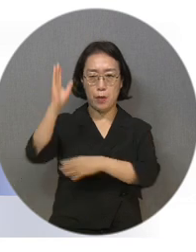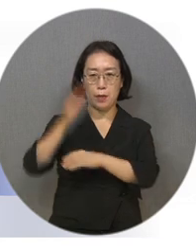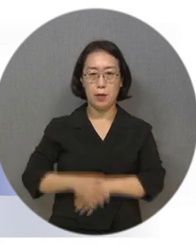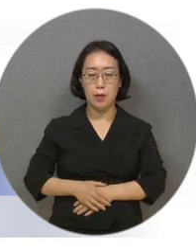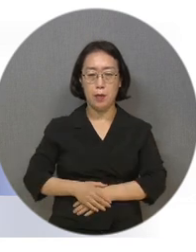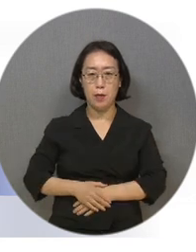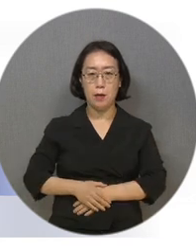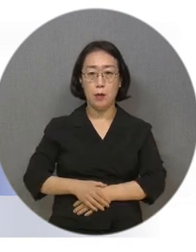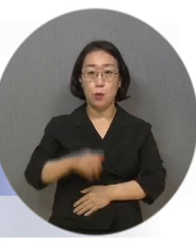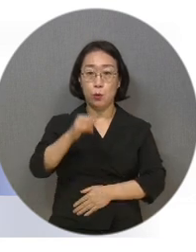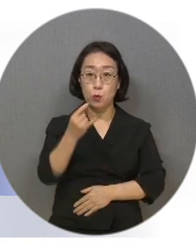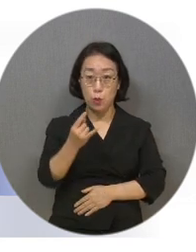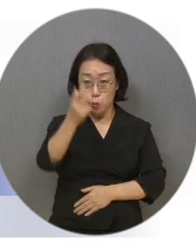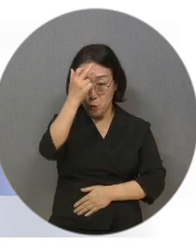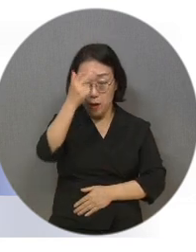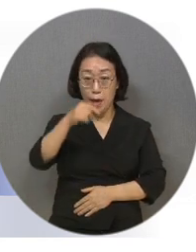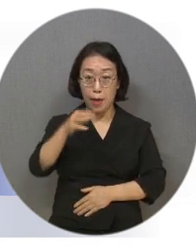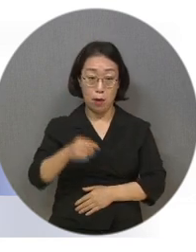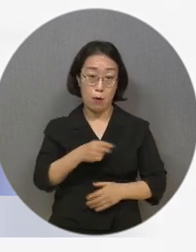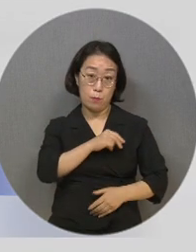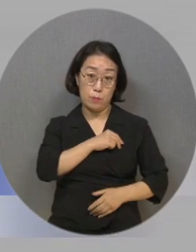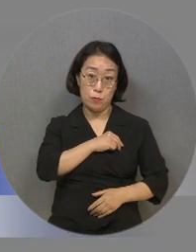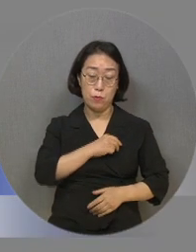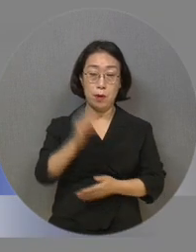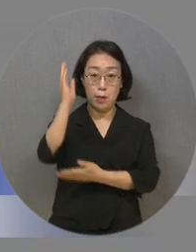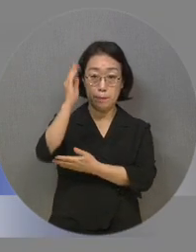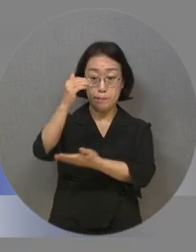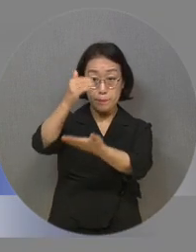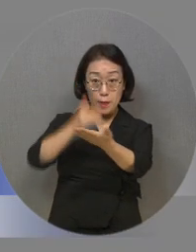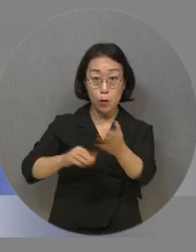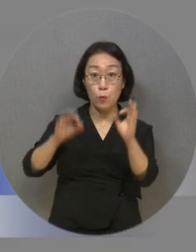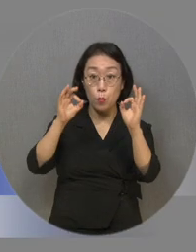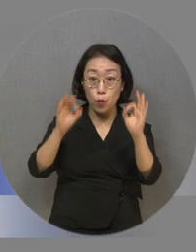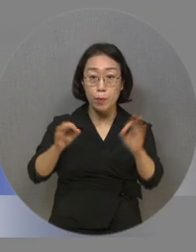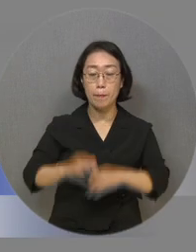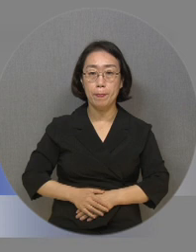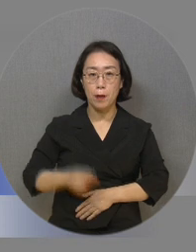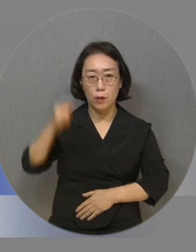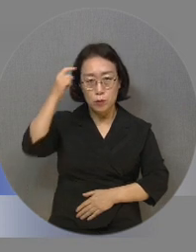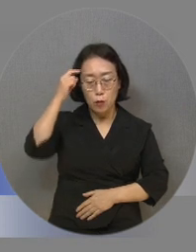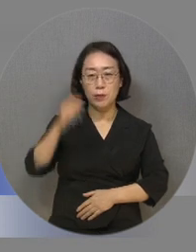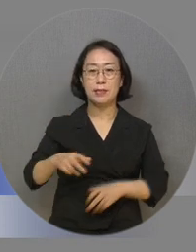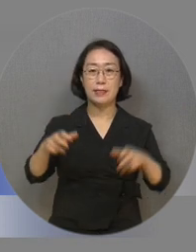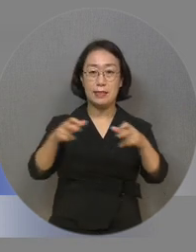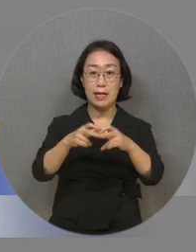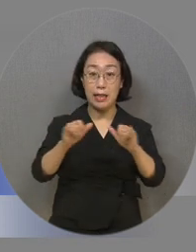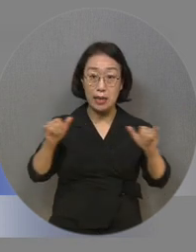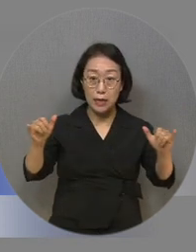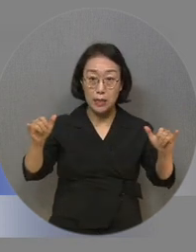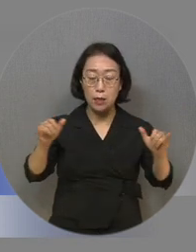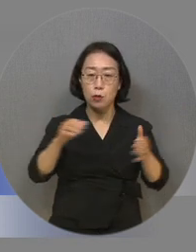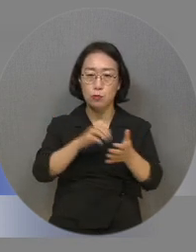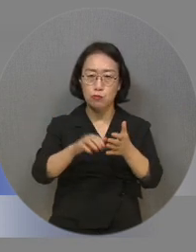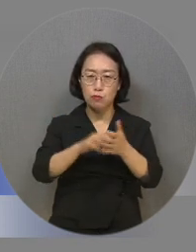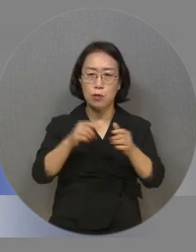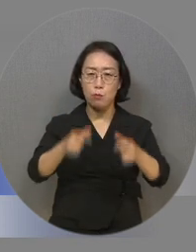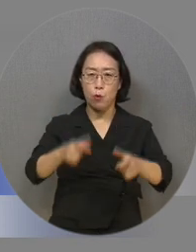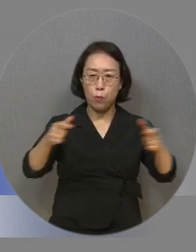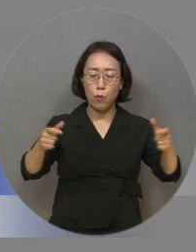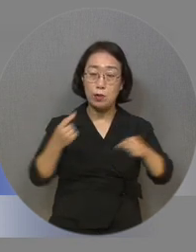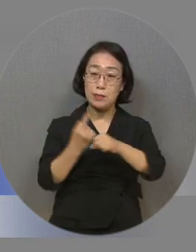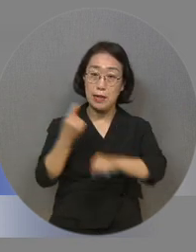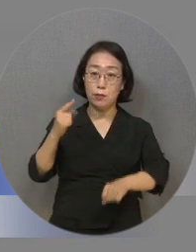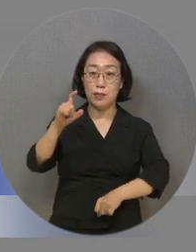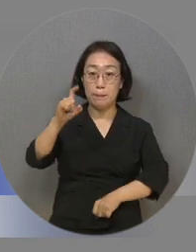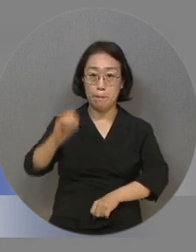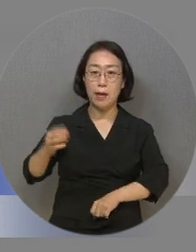더불어민주당 최혜영 의원이 보건복지부에서 제출받은 자료에 따르면 정신장애인은 매년 증가해 지난해 기준 10만